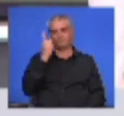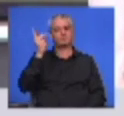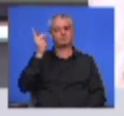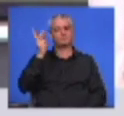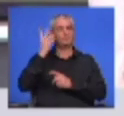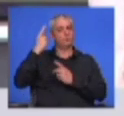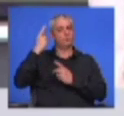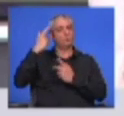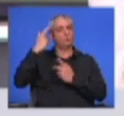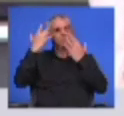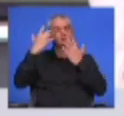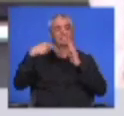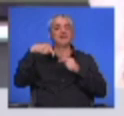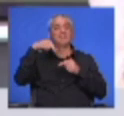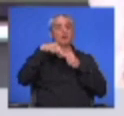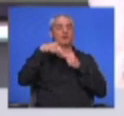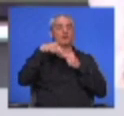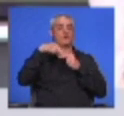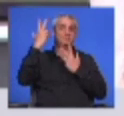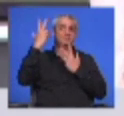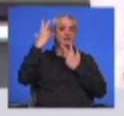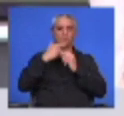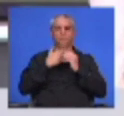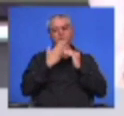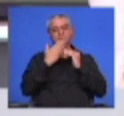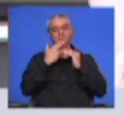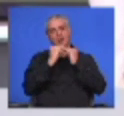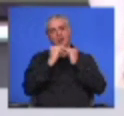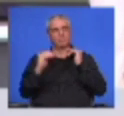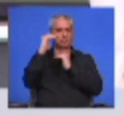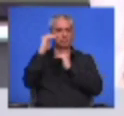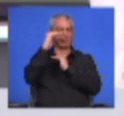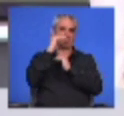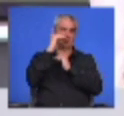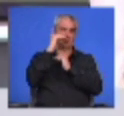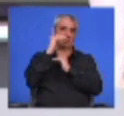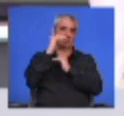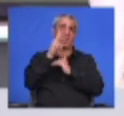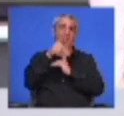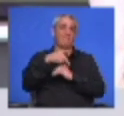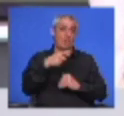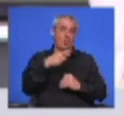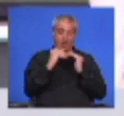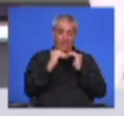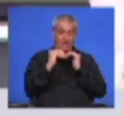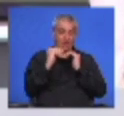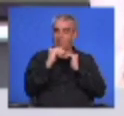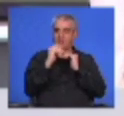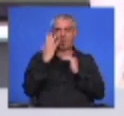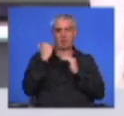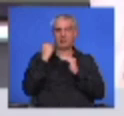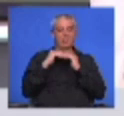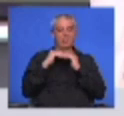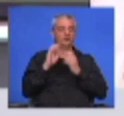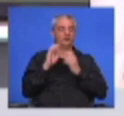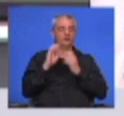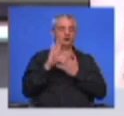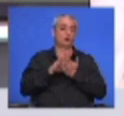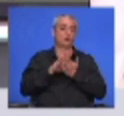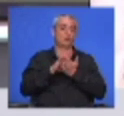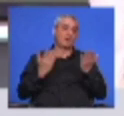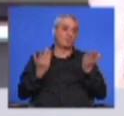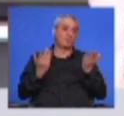דירוג חיובית. הם צפו עלייה של הדירוג, למרות שהעלייה הזאת לא הייתה מבוססת על שום דבר. הרי שימי